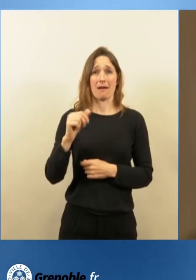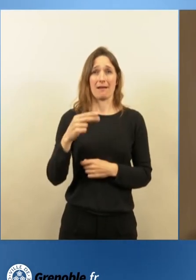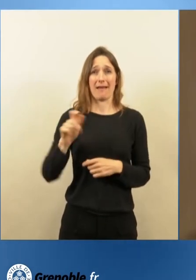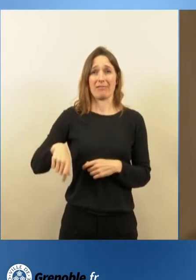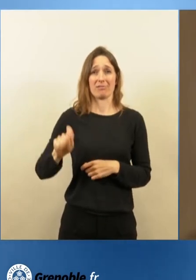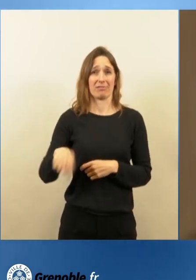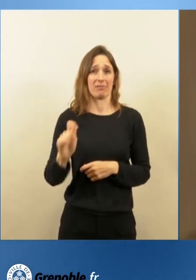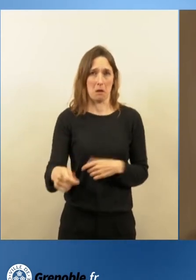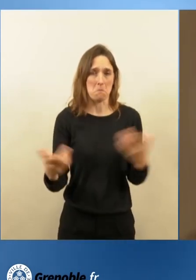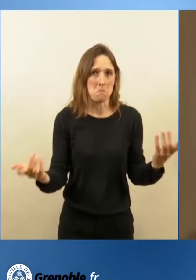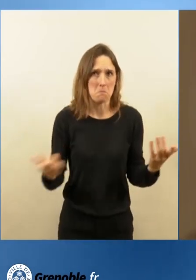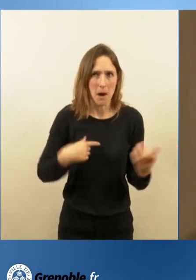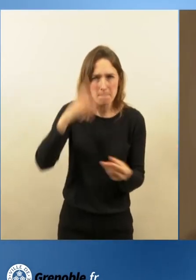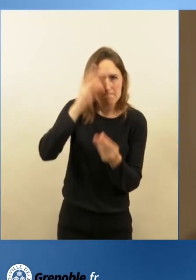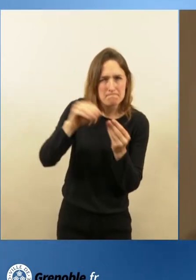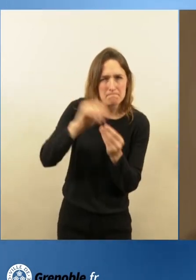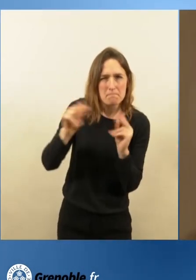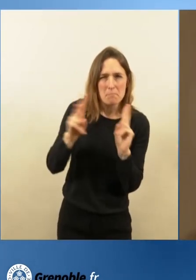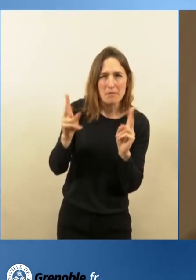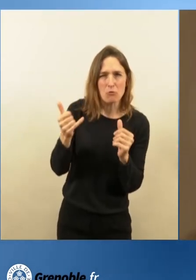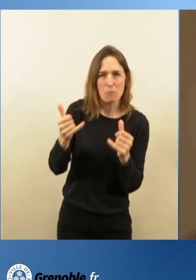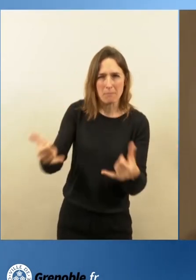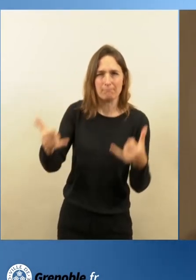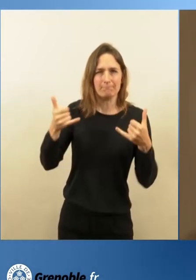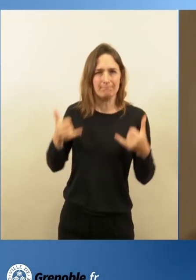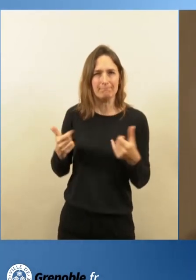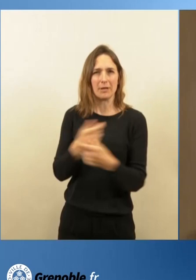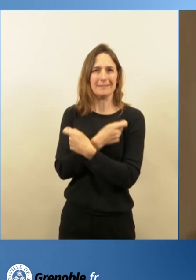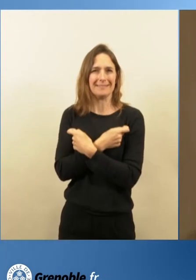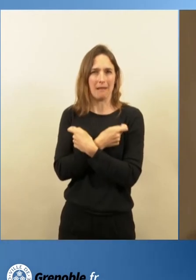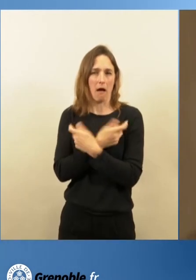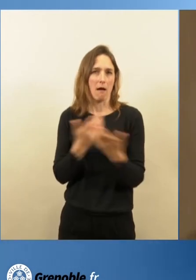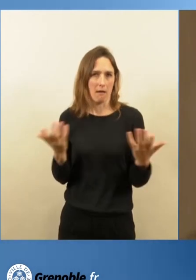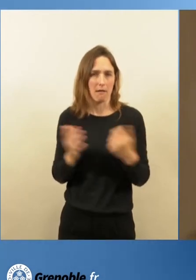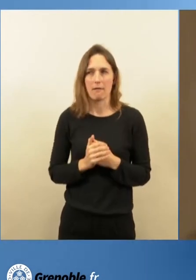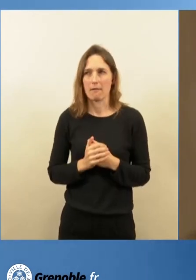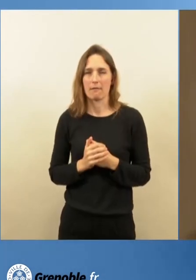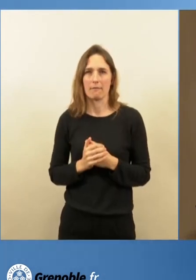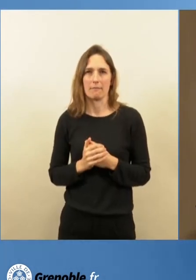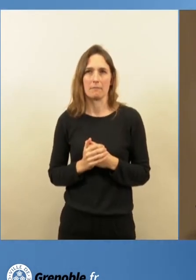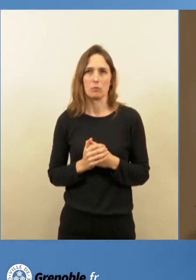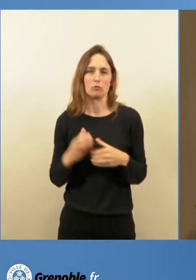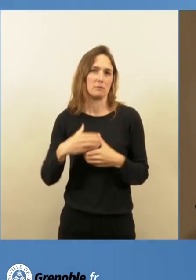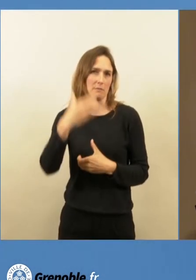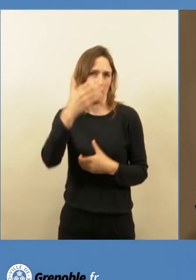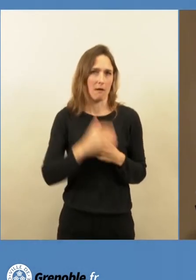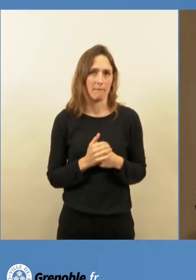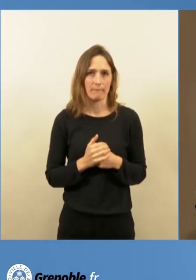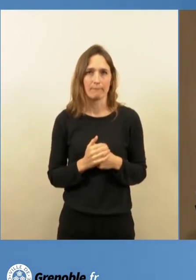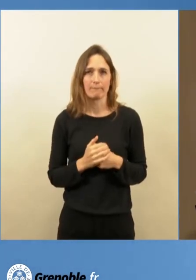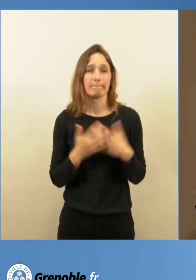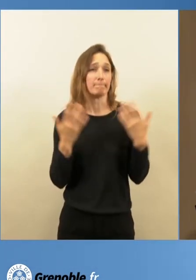si on n'est pas candidat au César donc voilà donc aujourd'hui Monsieur le Maire et Monsieur